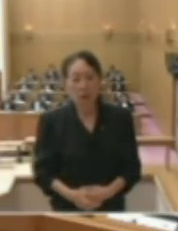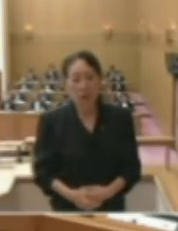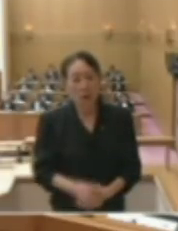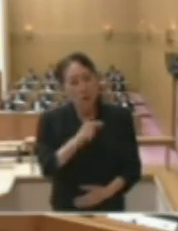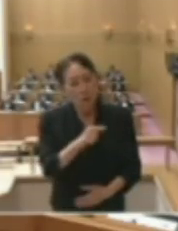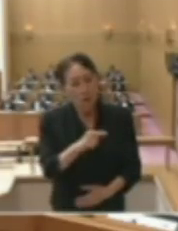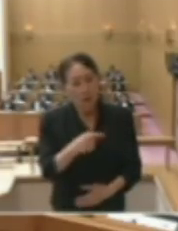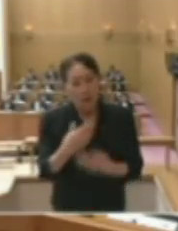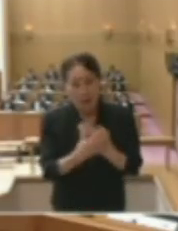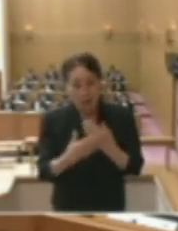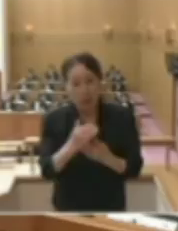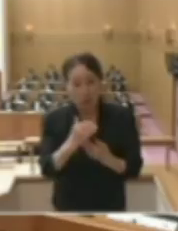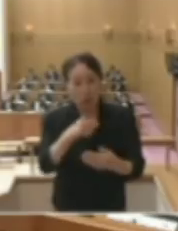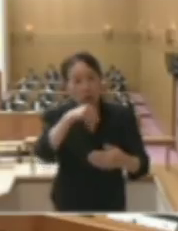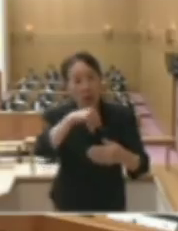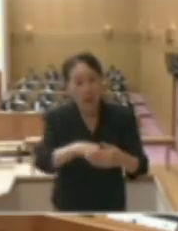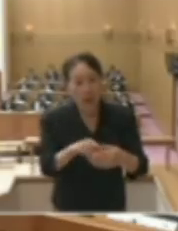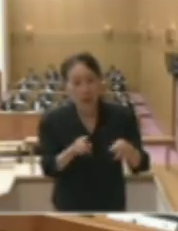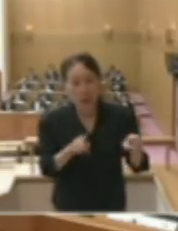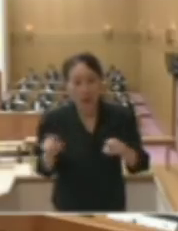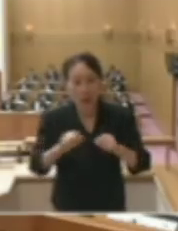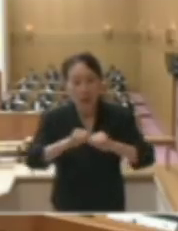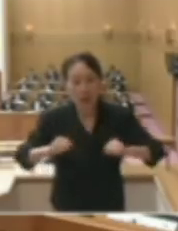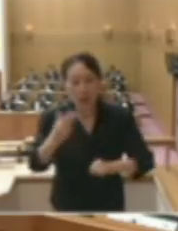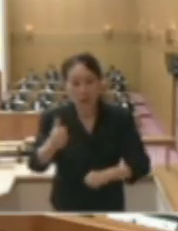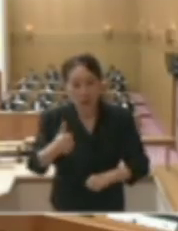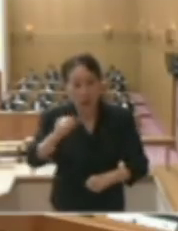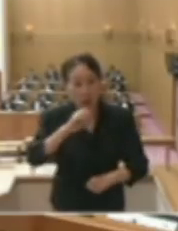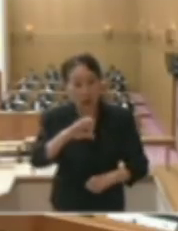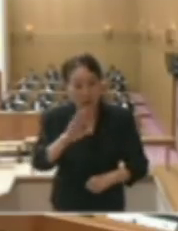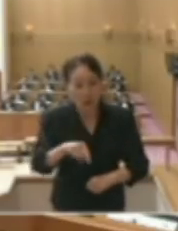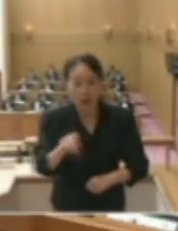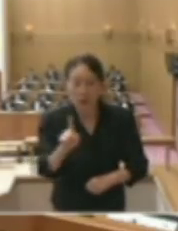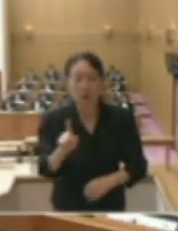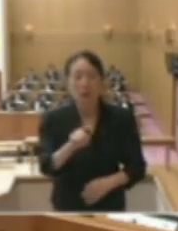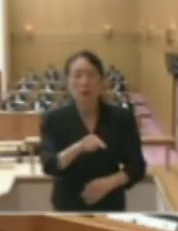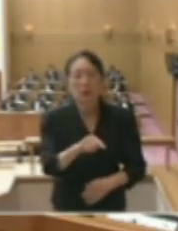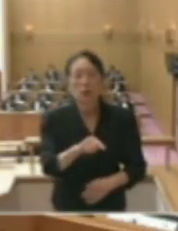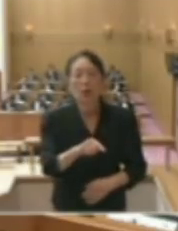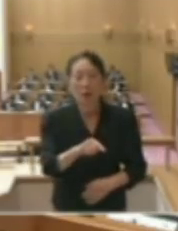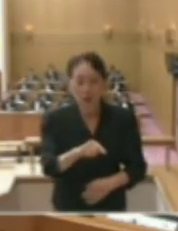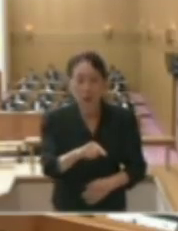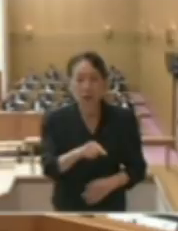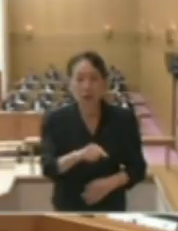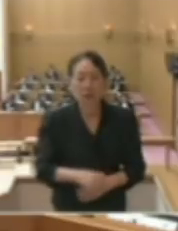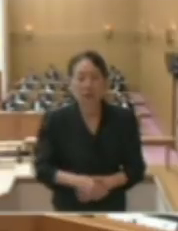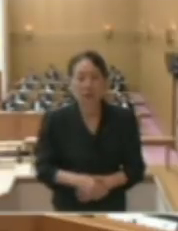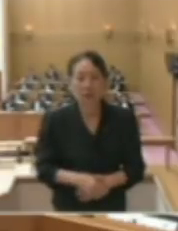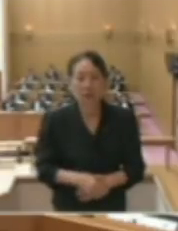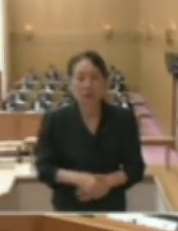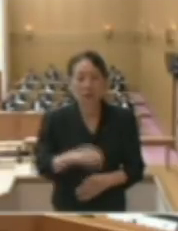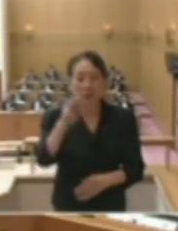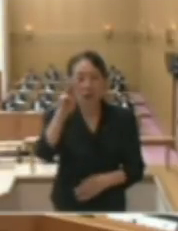ここから大事です。その中で江代表市長は何と言われているか。すなわち支援理由としてこのように